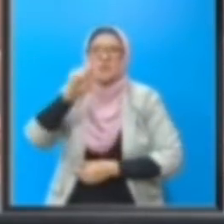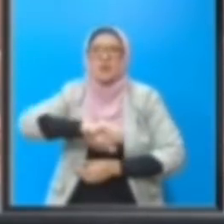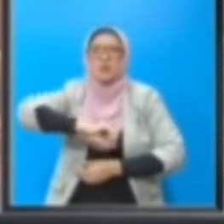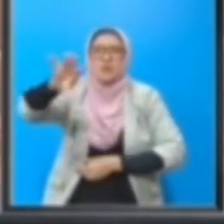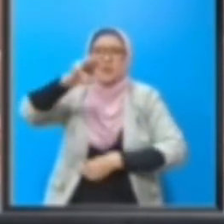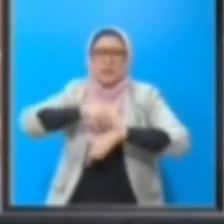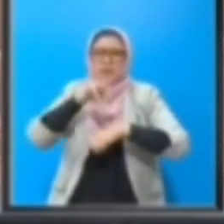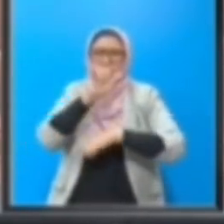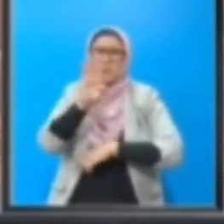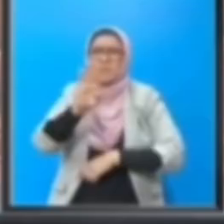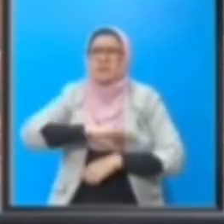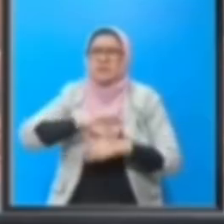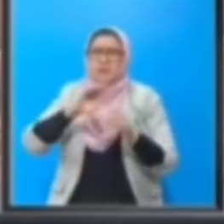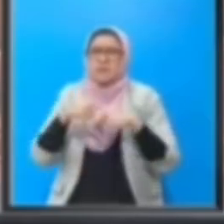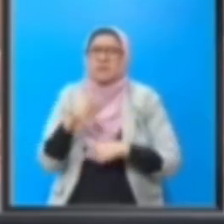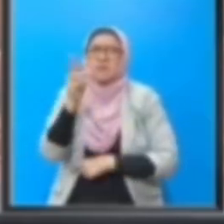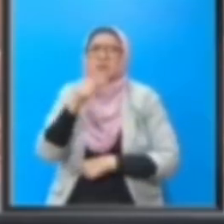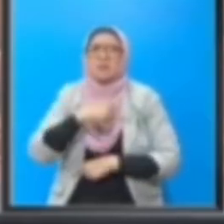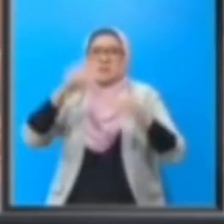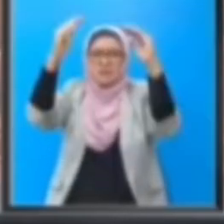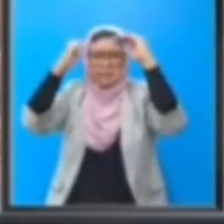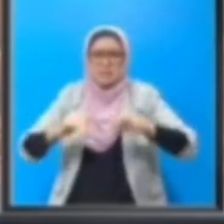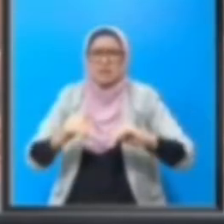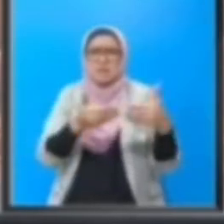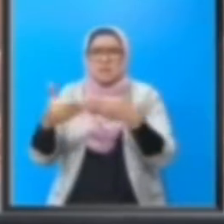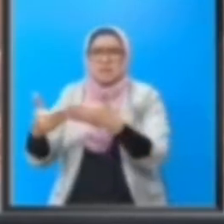buang masa, Rahimat. Baik. Baik.